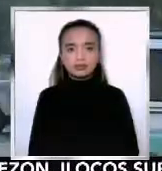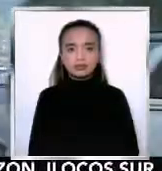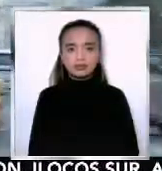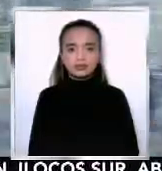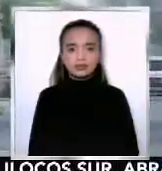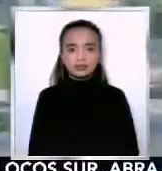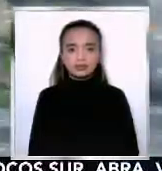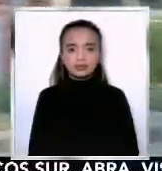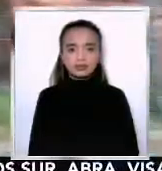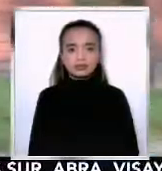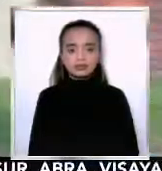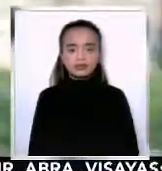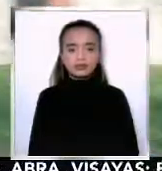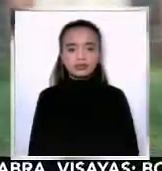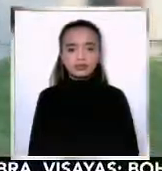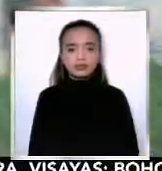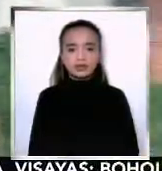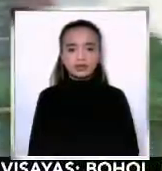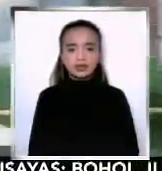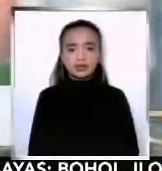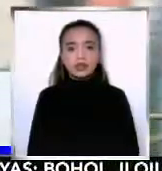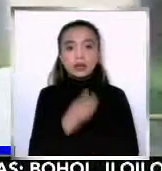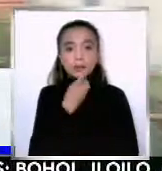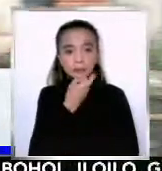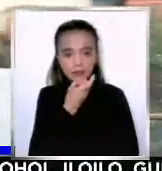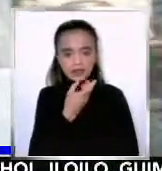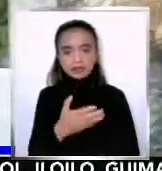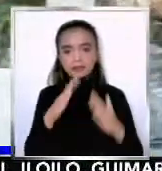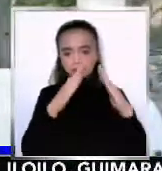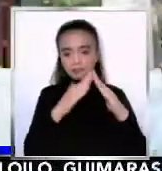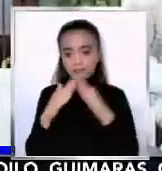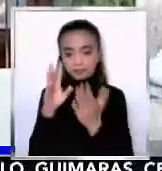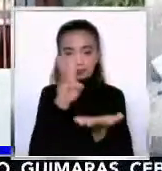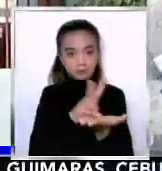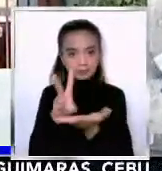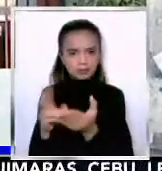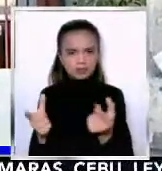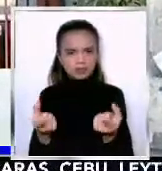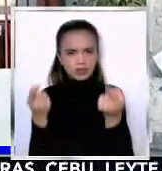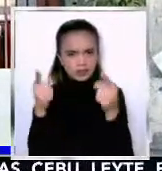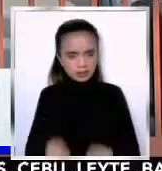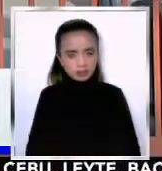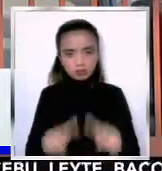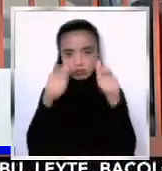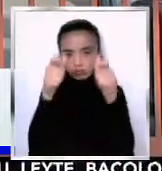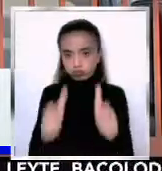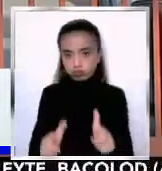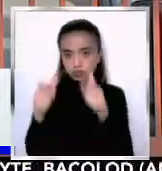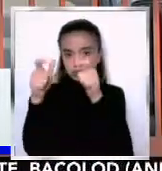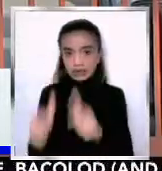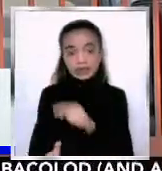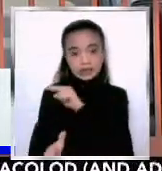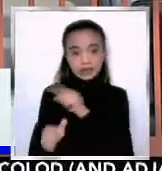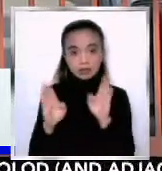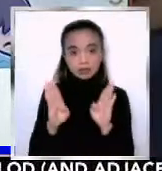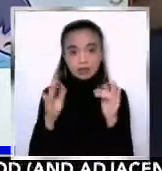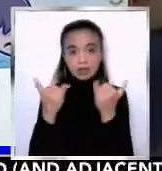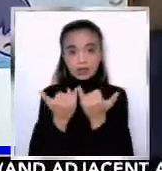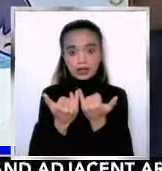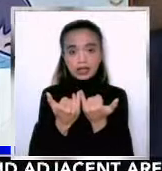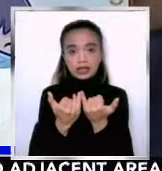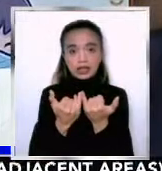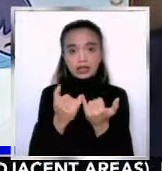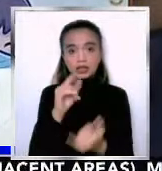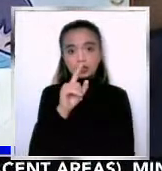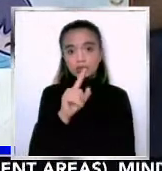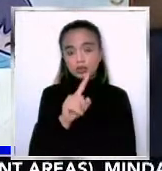Sa lungsod ng Pasay, bahay-bahay at mga compound ang isinailalim sa granular lockdown. Ang lugar na ito sa Barangay 2, Zone 1, nilagyan na ng tarpaulin